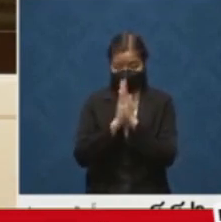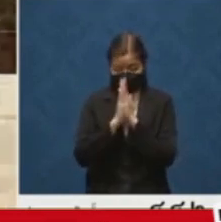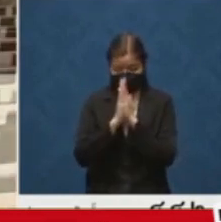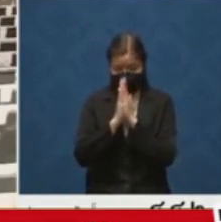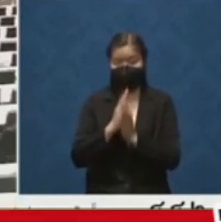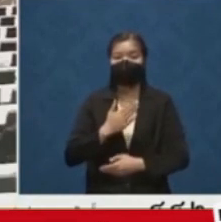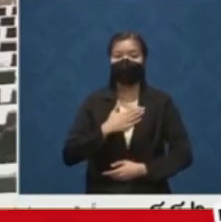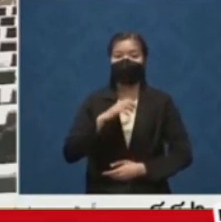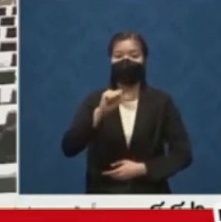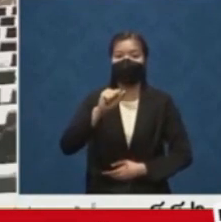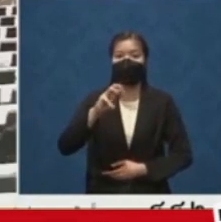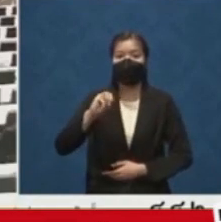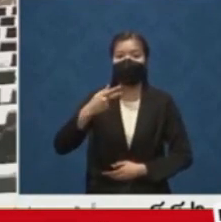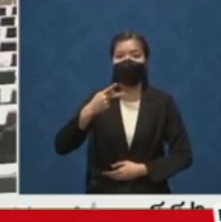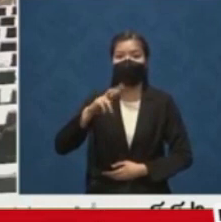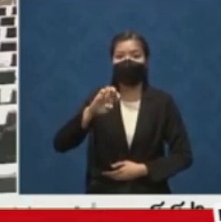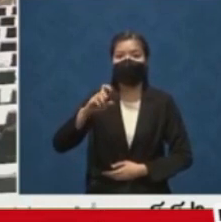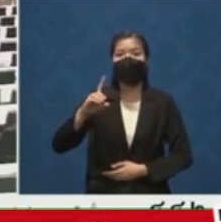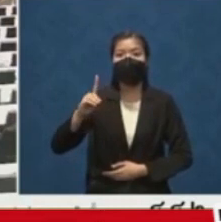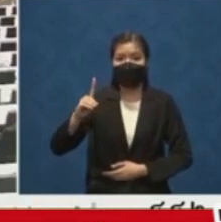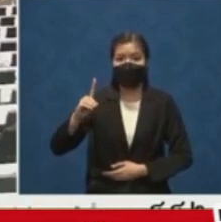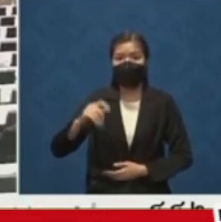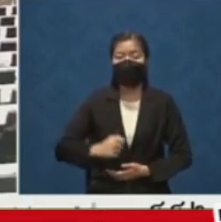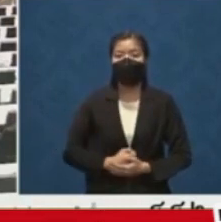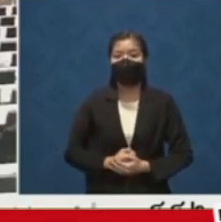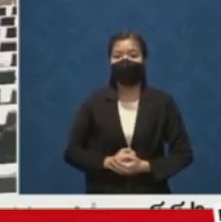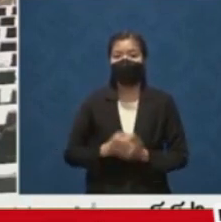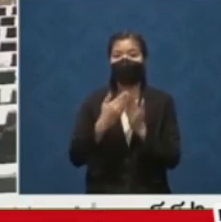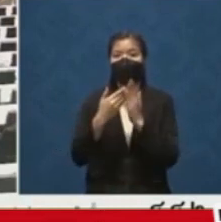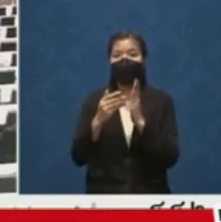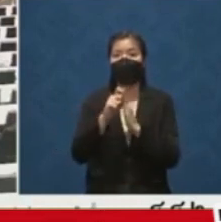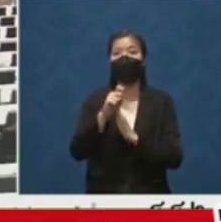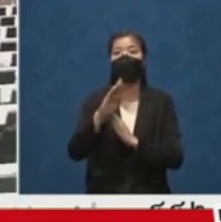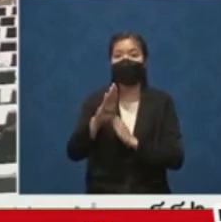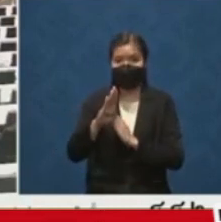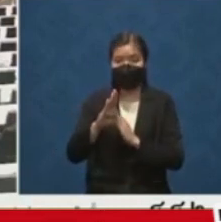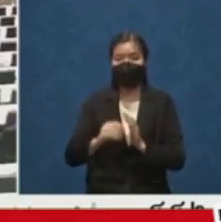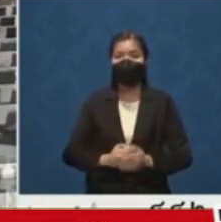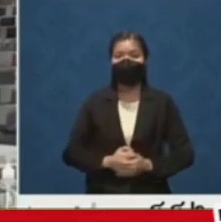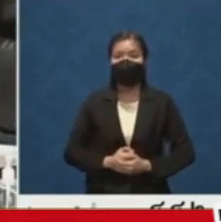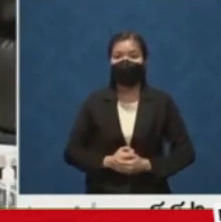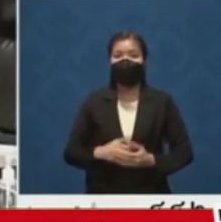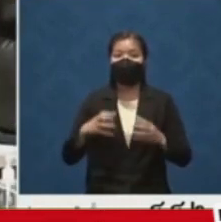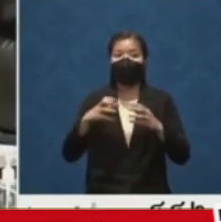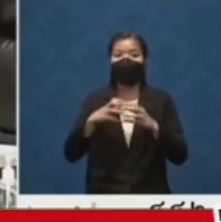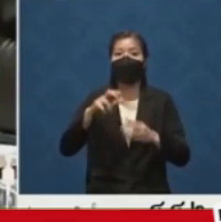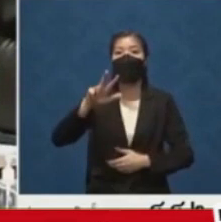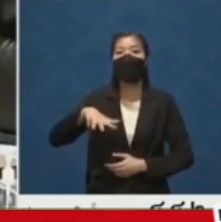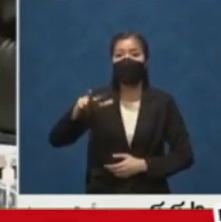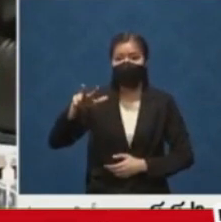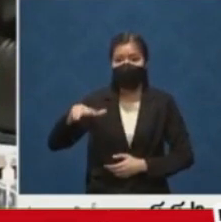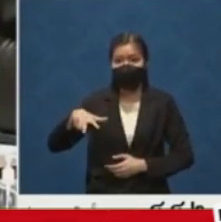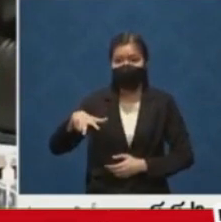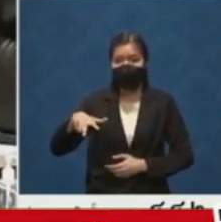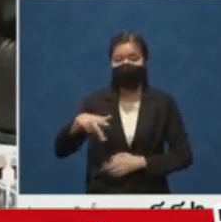มีอาจภอยางประ